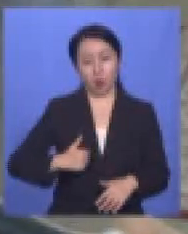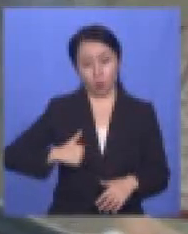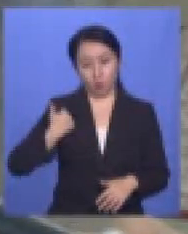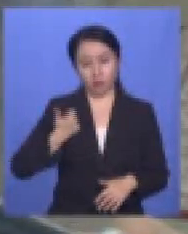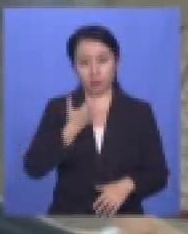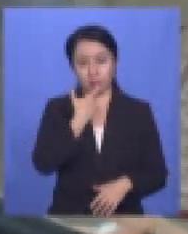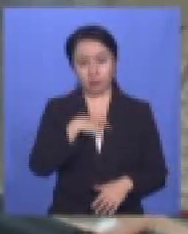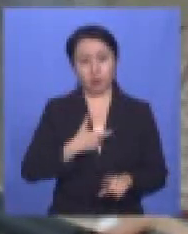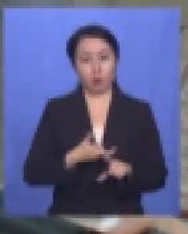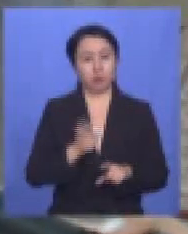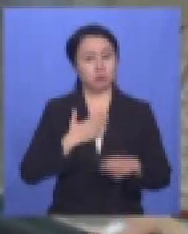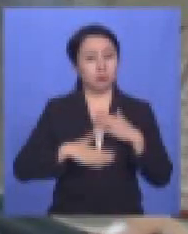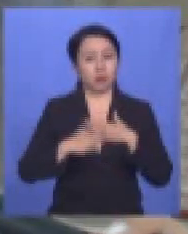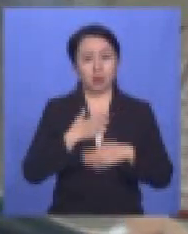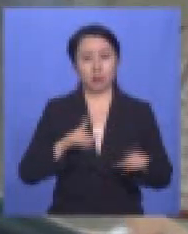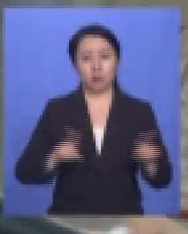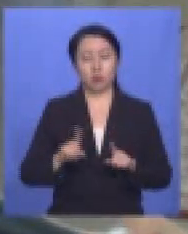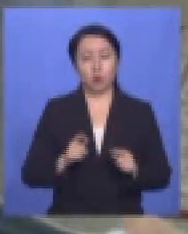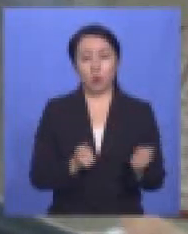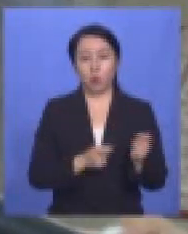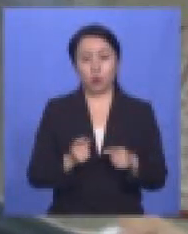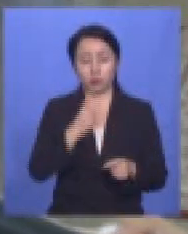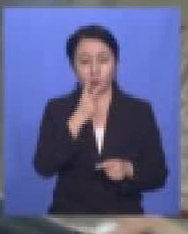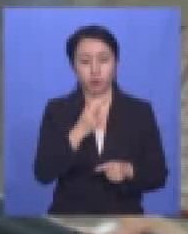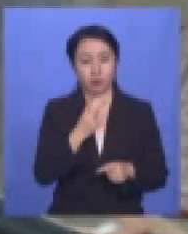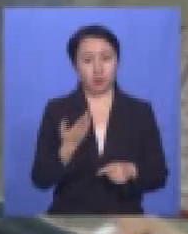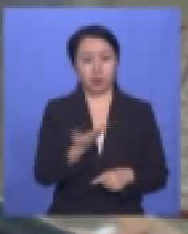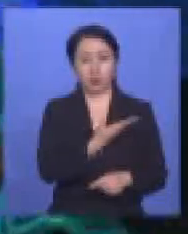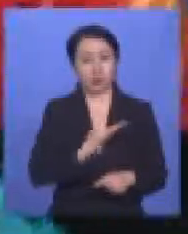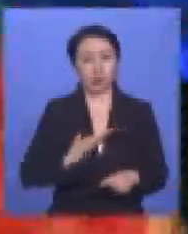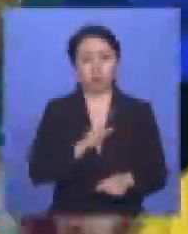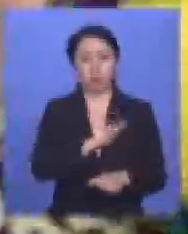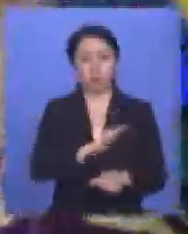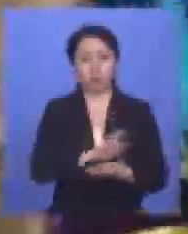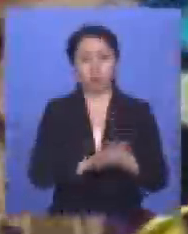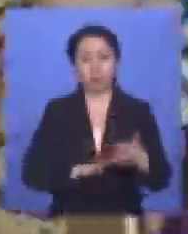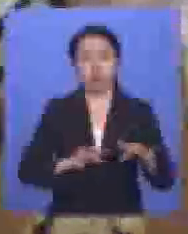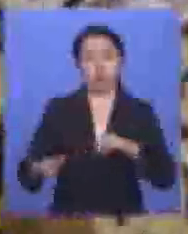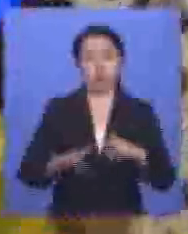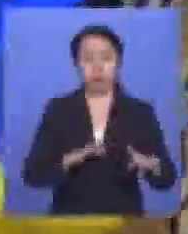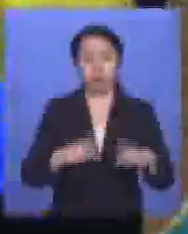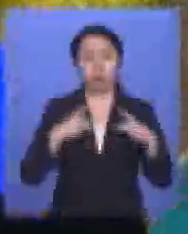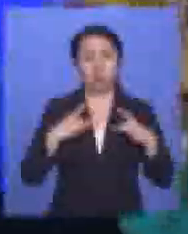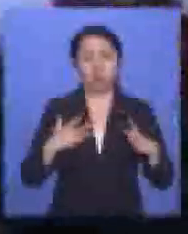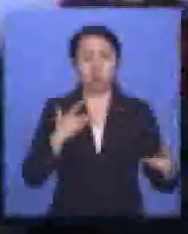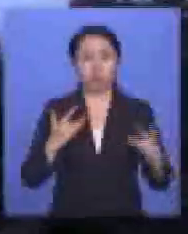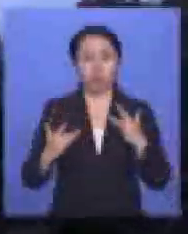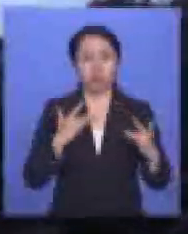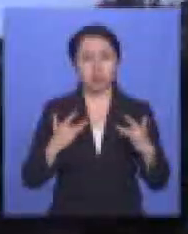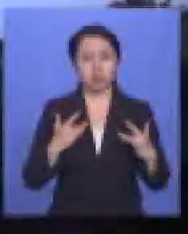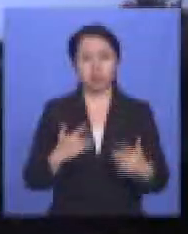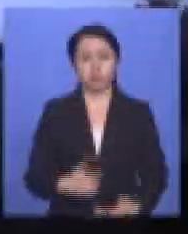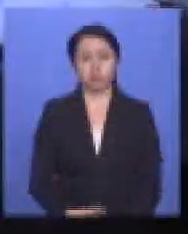себя. Очень приятно, что руководство все заметили наши труды. Продолжилось мероприятие праздничным концертом.